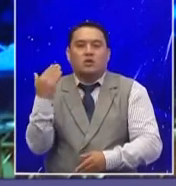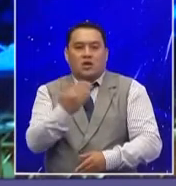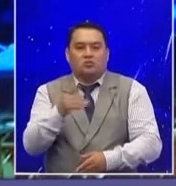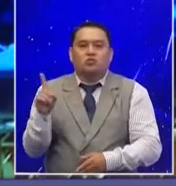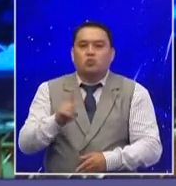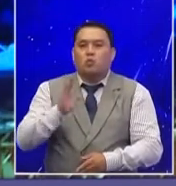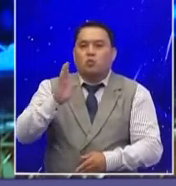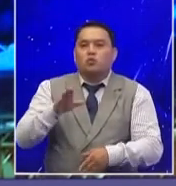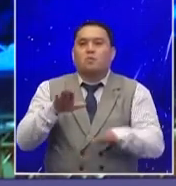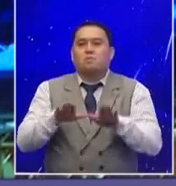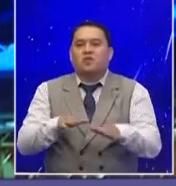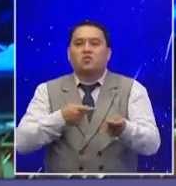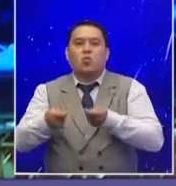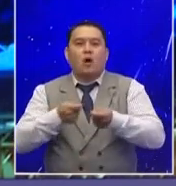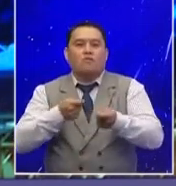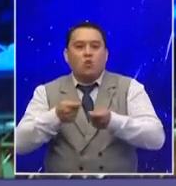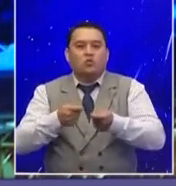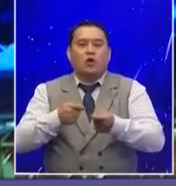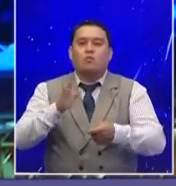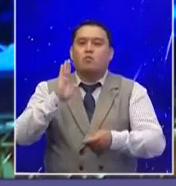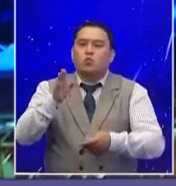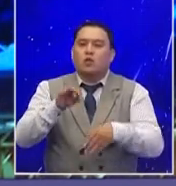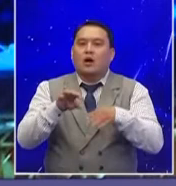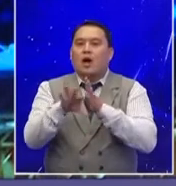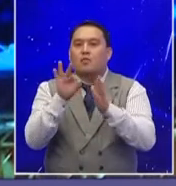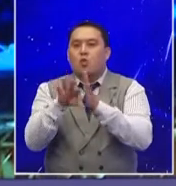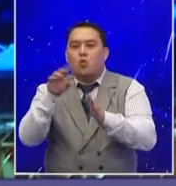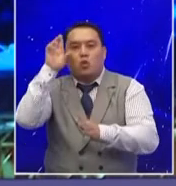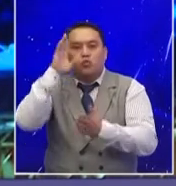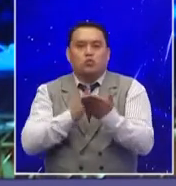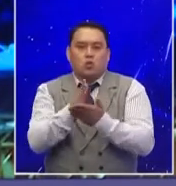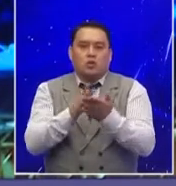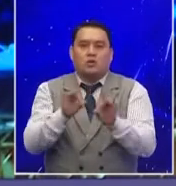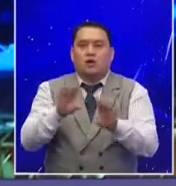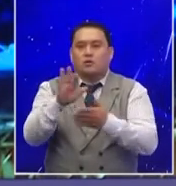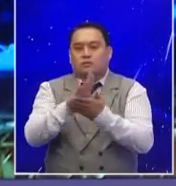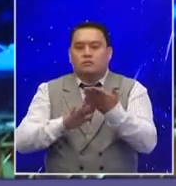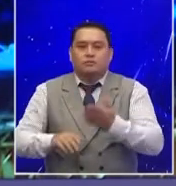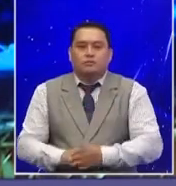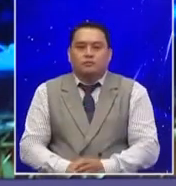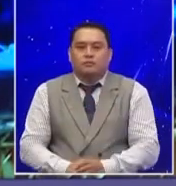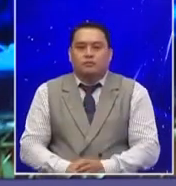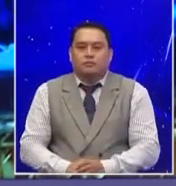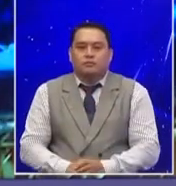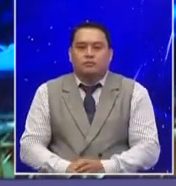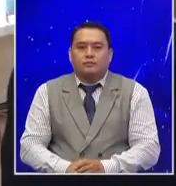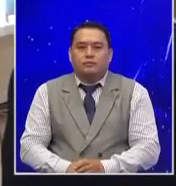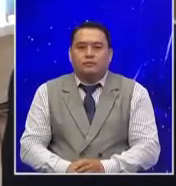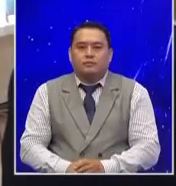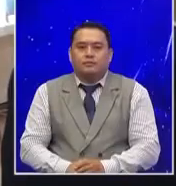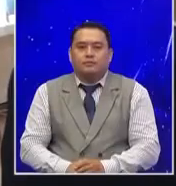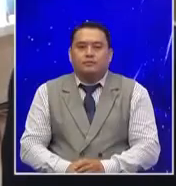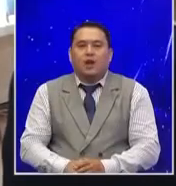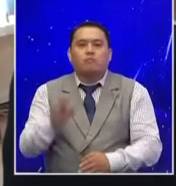Чего ожидать местной действующей власти и как теперь будет проходить отбор на госслужбу, расскажет Адина Смагулова. В